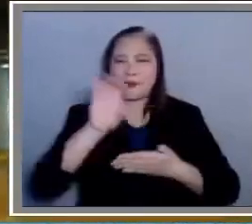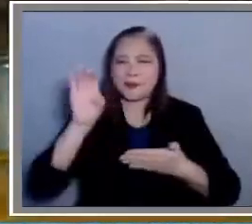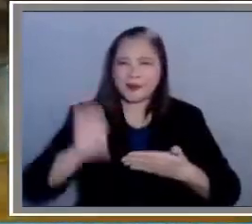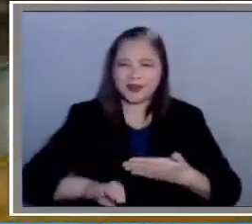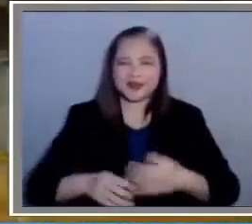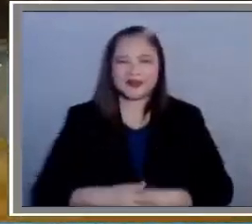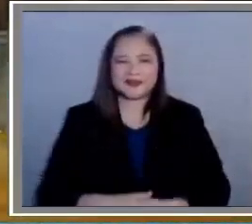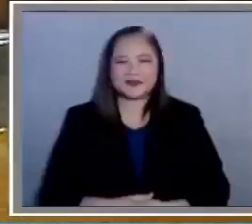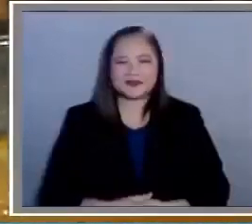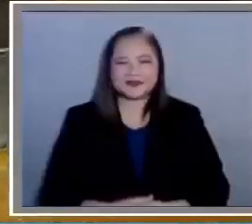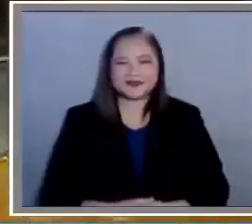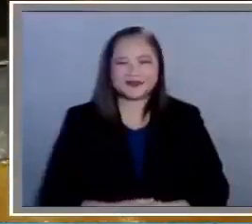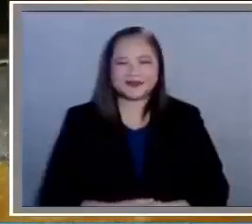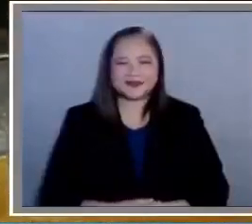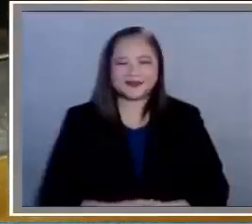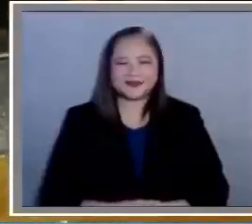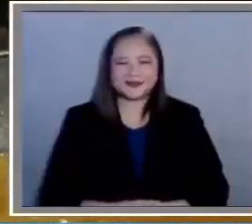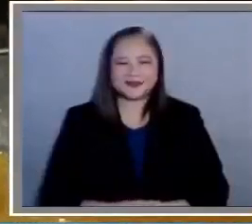Alright.